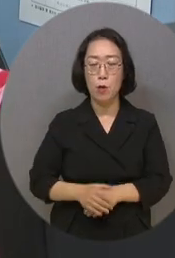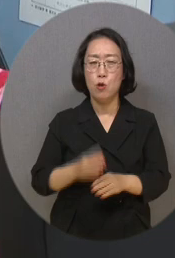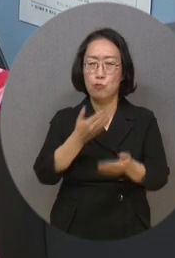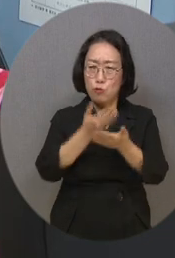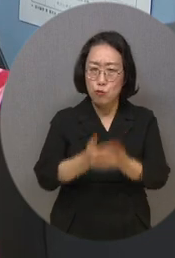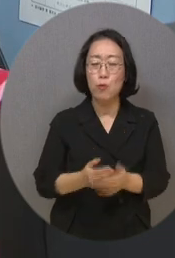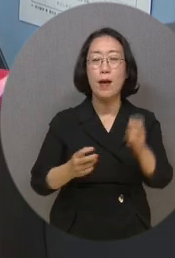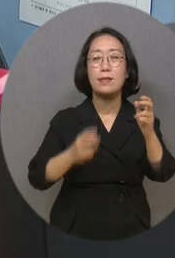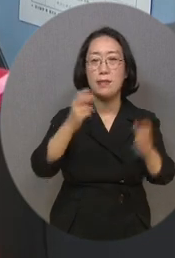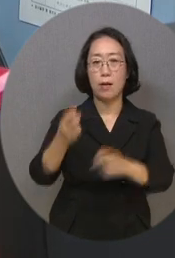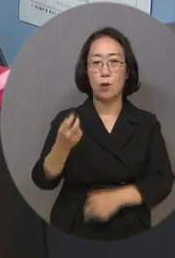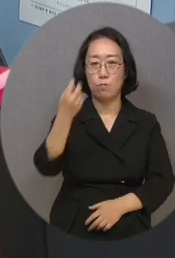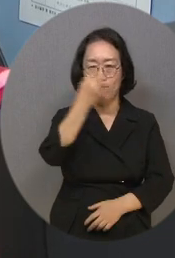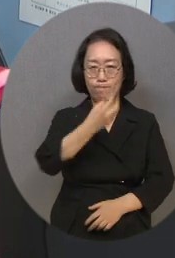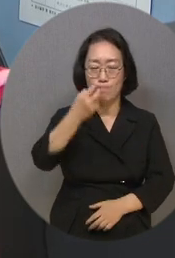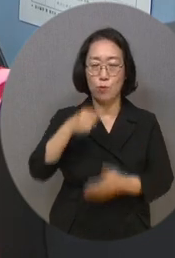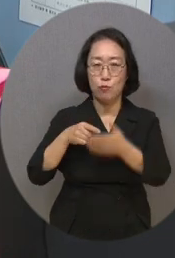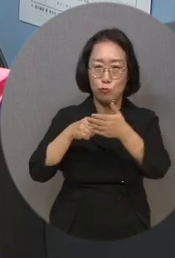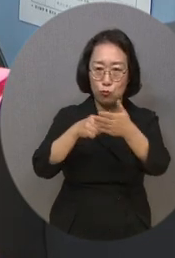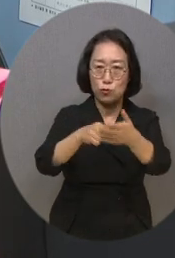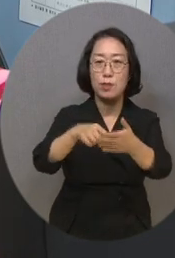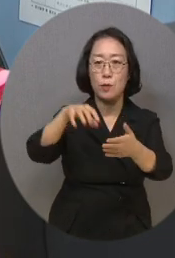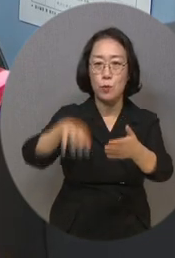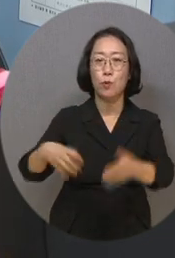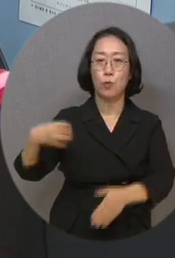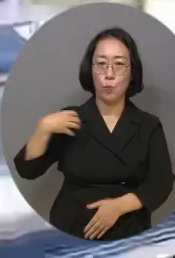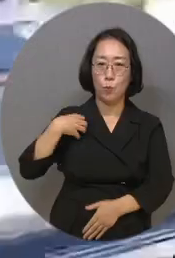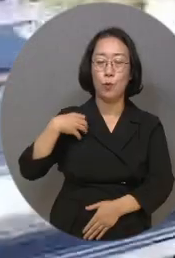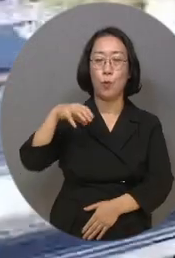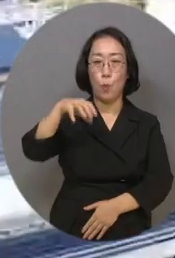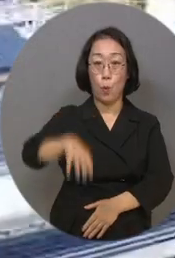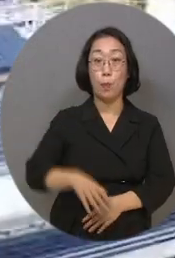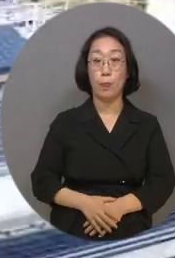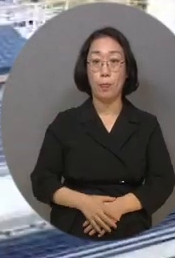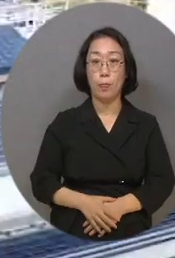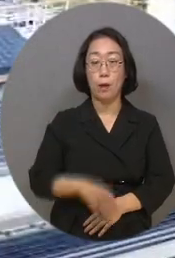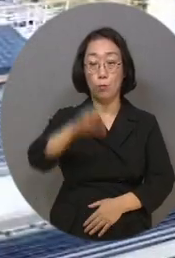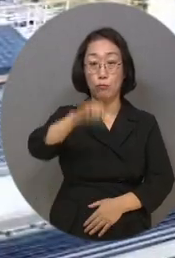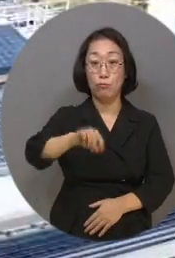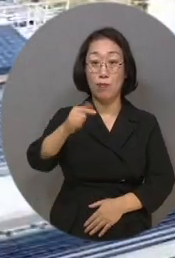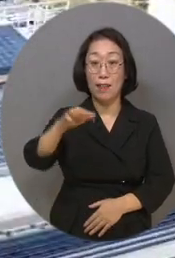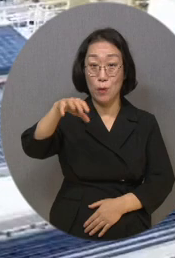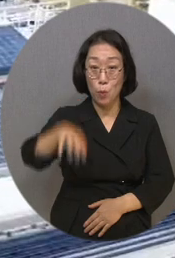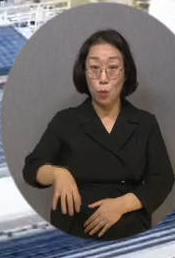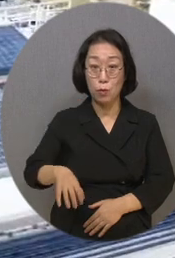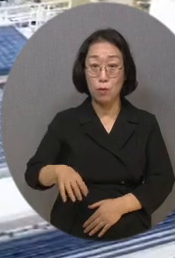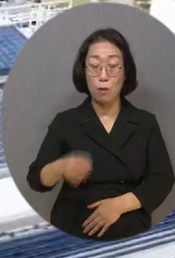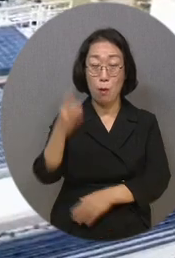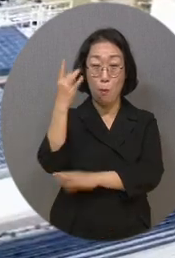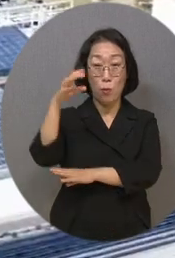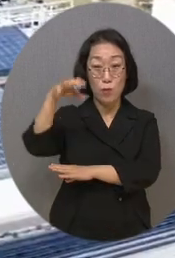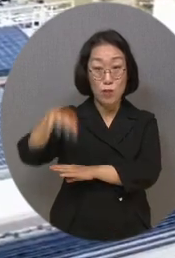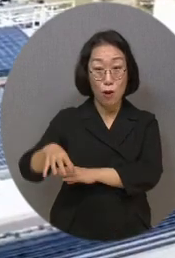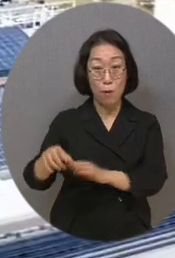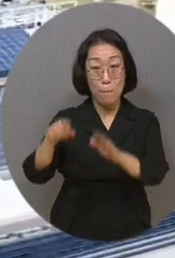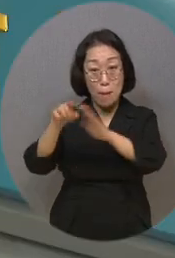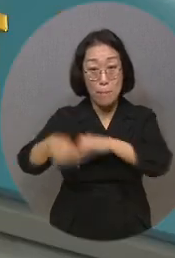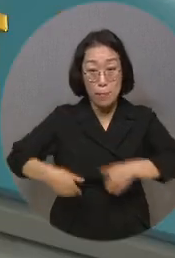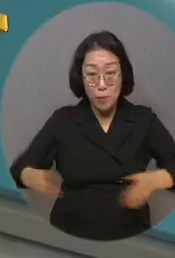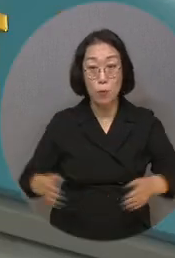산업들을 선도적으로 추진해 나갈 계획입니다. 무안군에 있는 전남도 본청을 방문할 필요